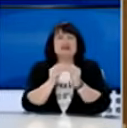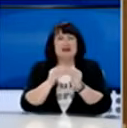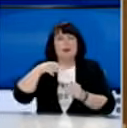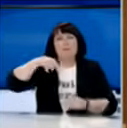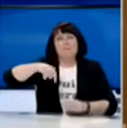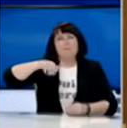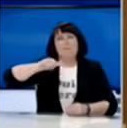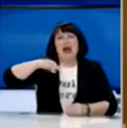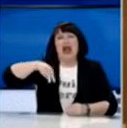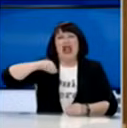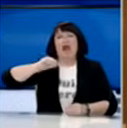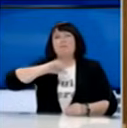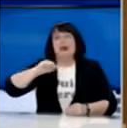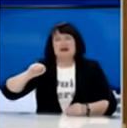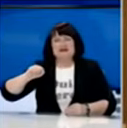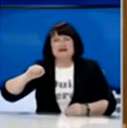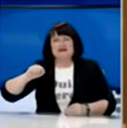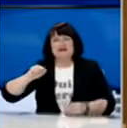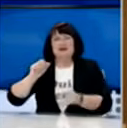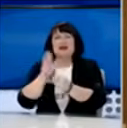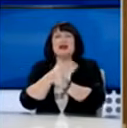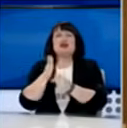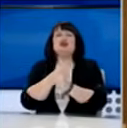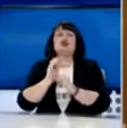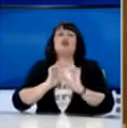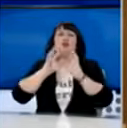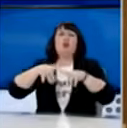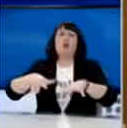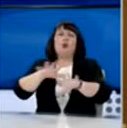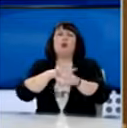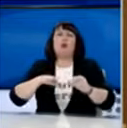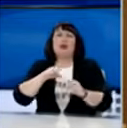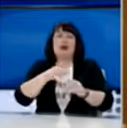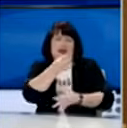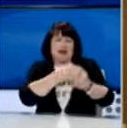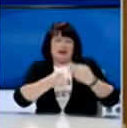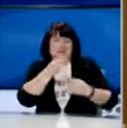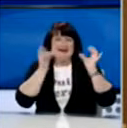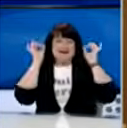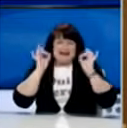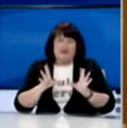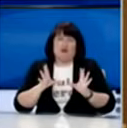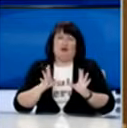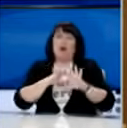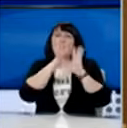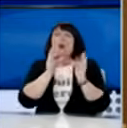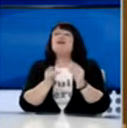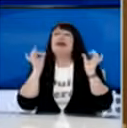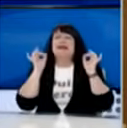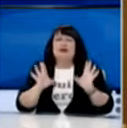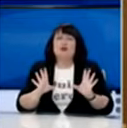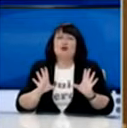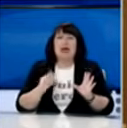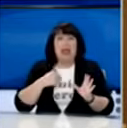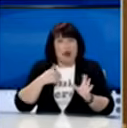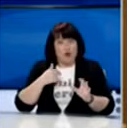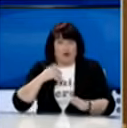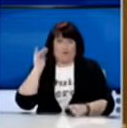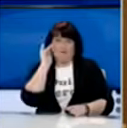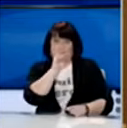η οποία καταστράφηκε και πλημμύρισε, αλλά δεν είπατε τίποτα για όλα αυτά στην ομιλία σας. Είμαι εκείνη που σας